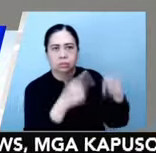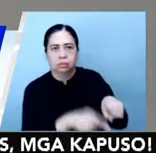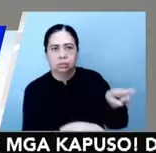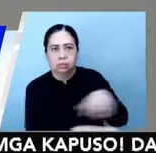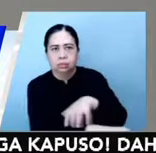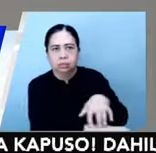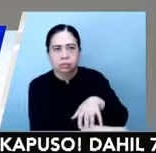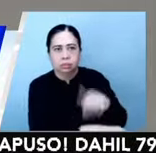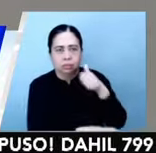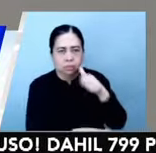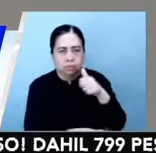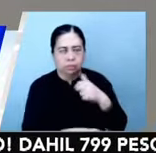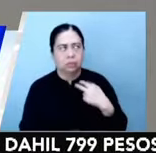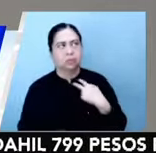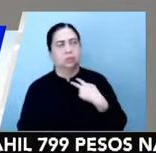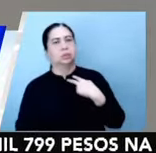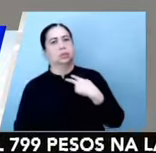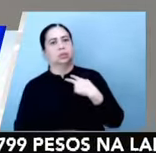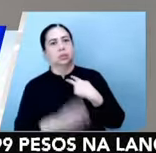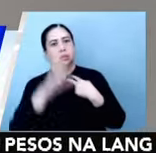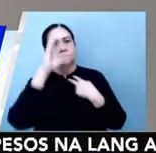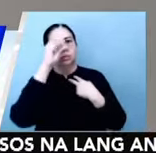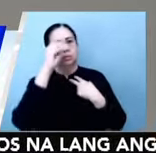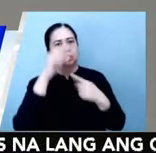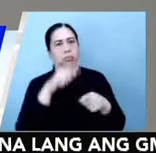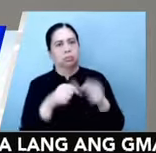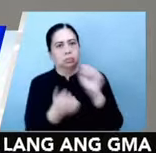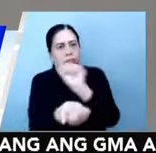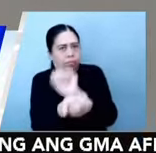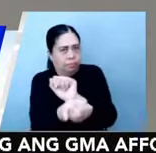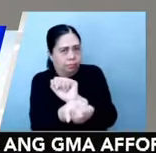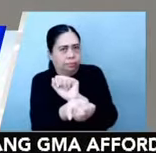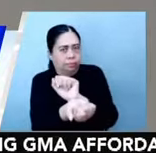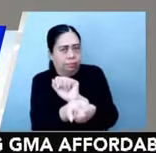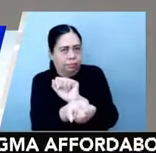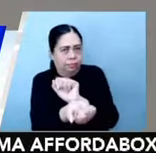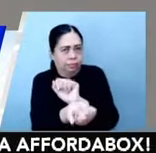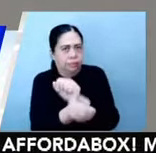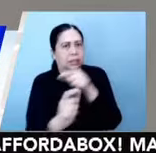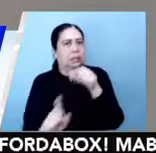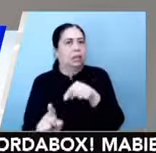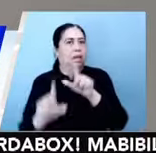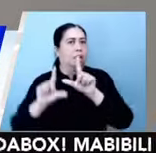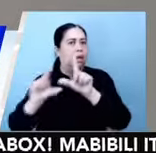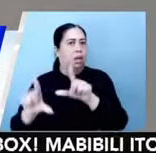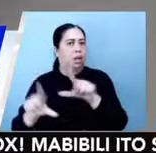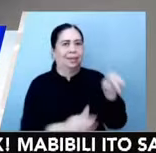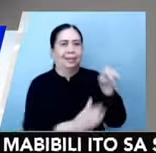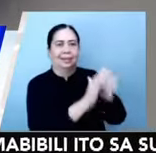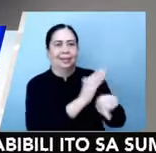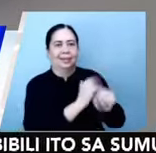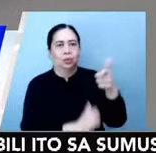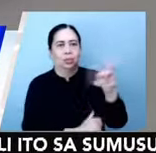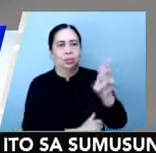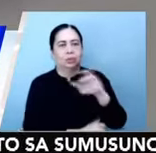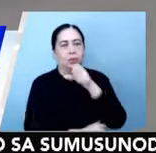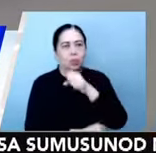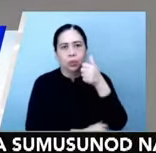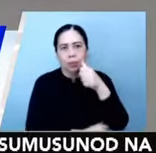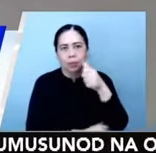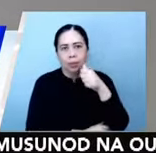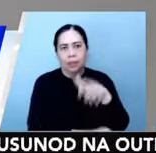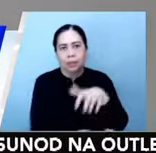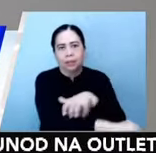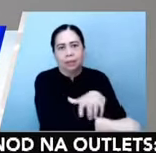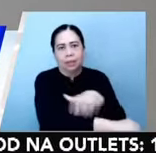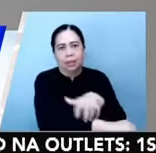na nakapalagpang lalaking ito nang pusasan siya ng mga pulis. Siya ang suspect sa pagpatay sa 27-anyos na babae sa Makati City noong